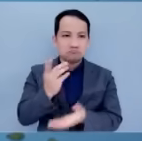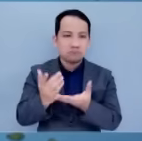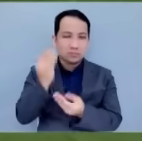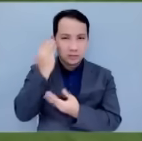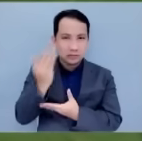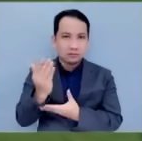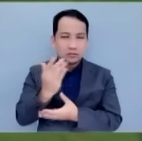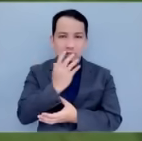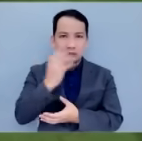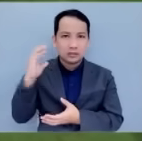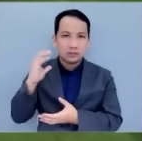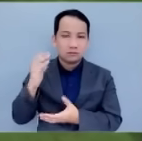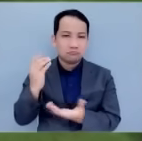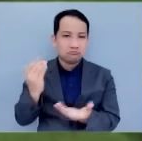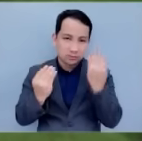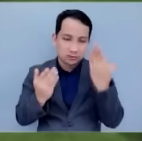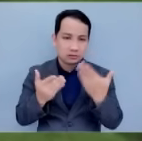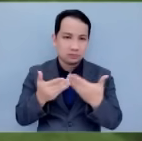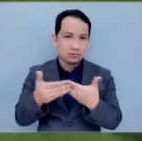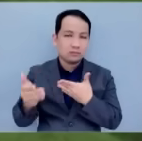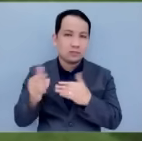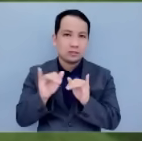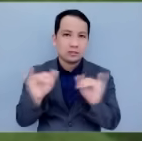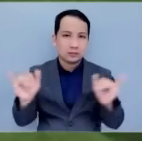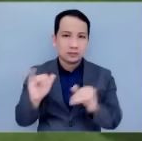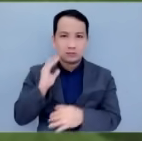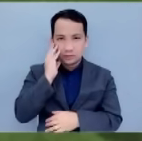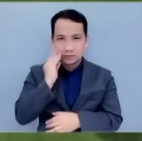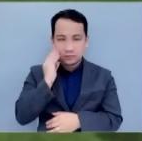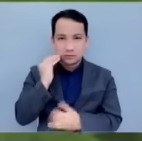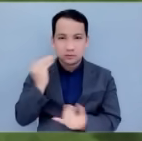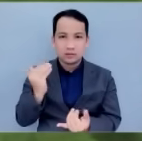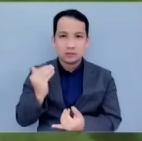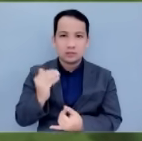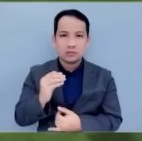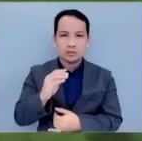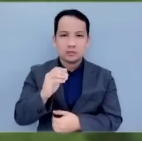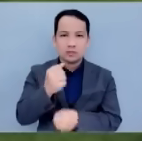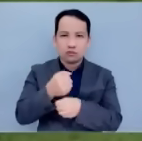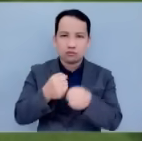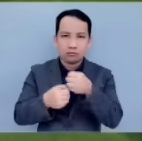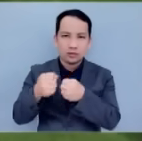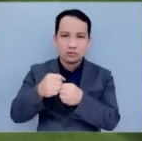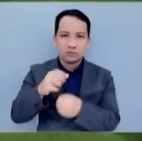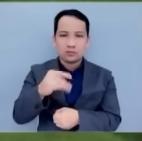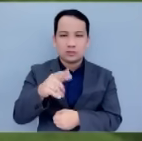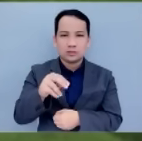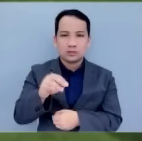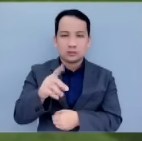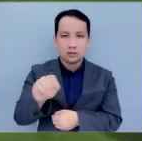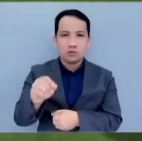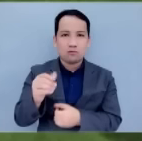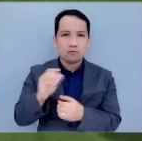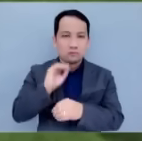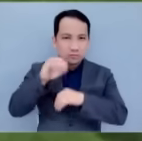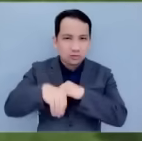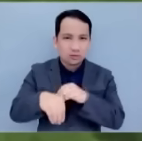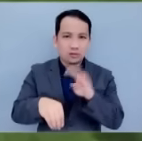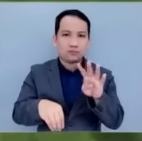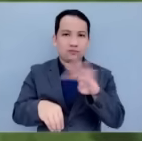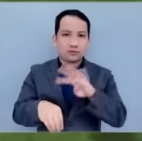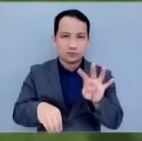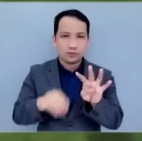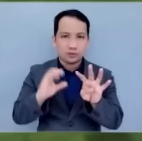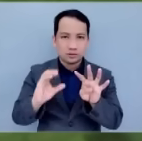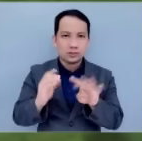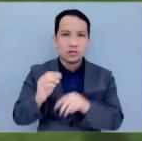stroke. Ngayong araw, ganyan din ang naramdamang init sa Cotabato City, Maguindanao. Posible pa yung umabot sa 44 degrees Celsius